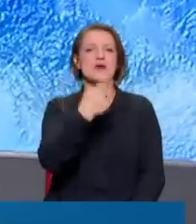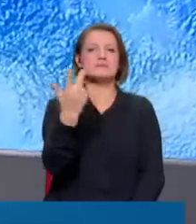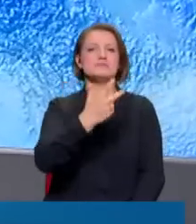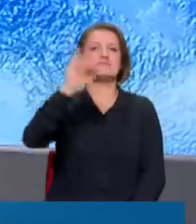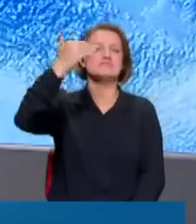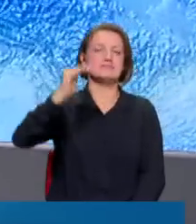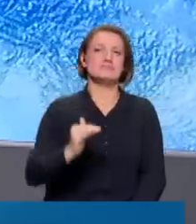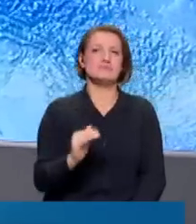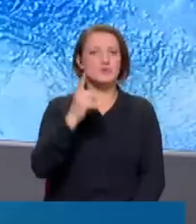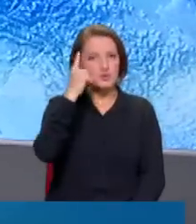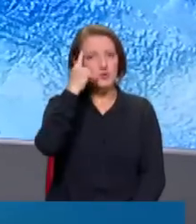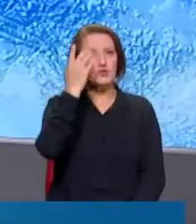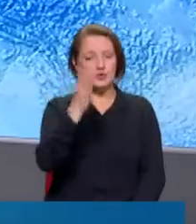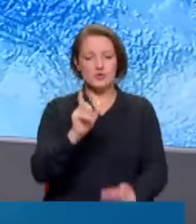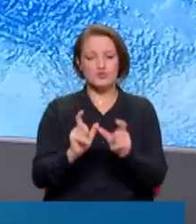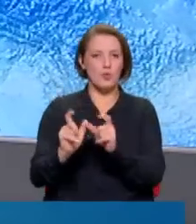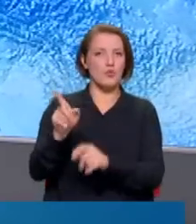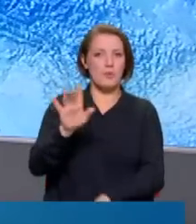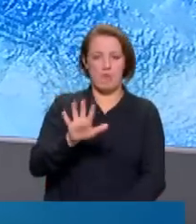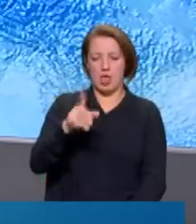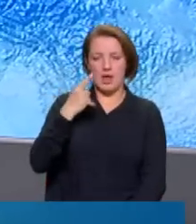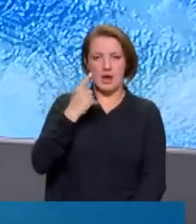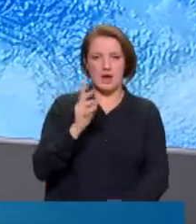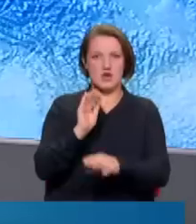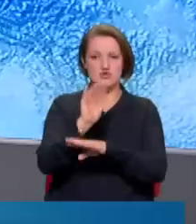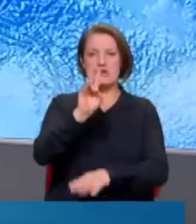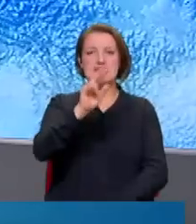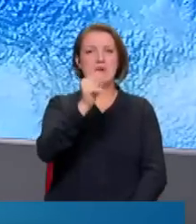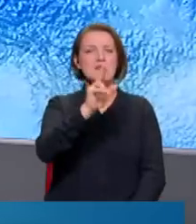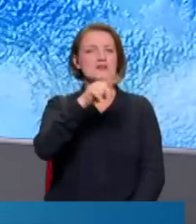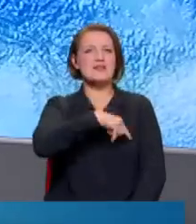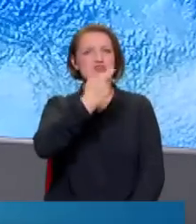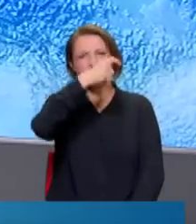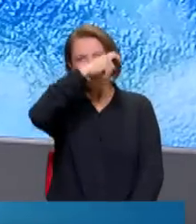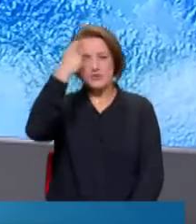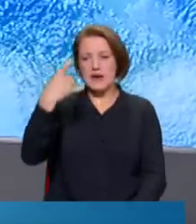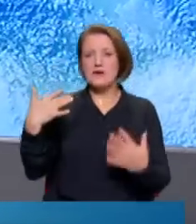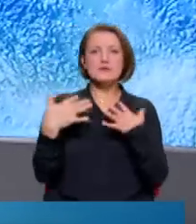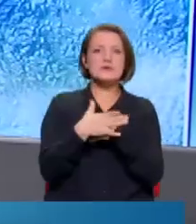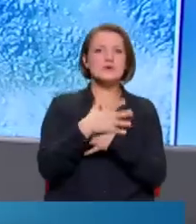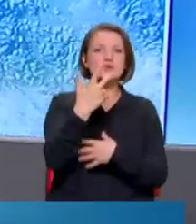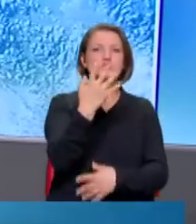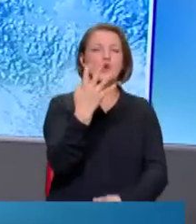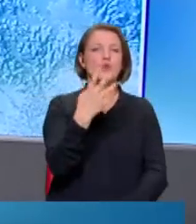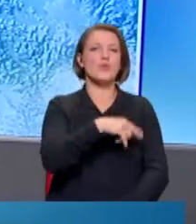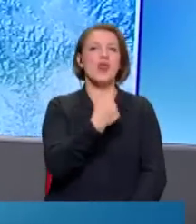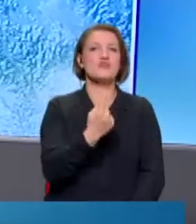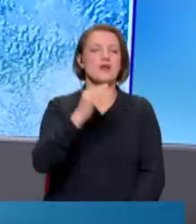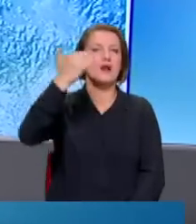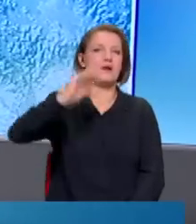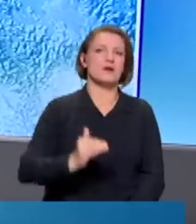düşüyor düşünün ki doğuda yaşıyorsunuz gündüz 2526 dereceyi gördünüz Gece saatlerinde 3-4 dereceyi